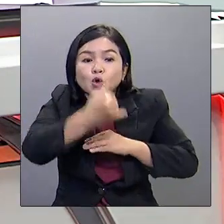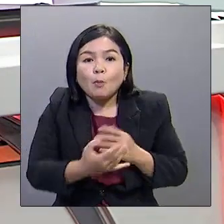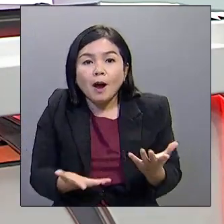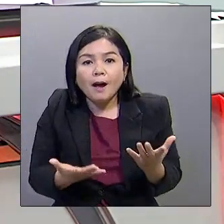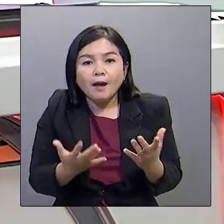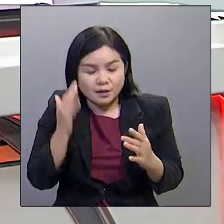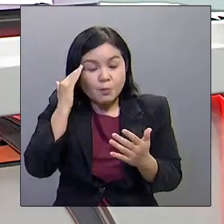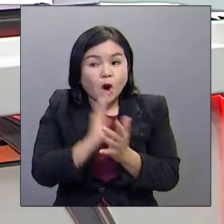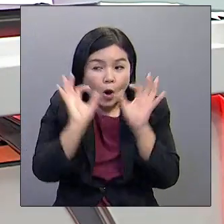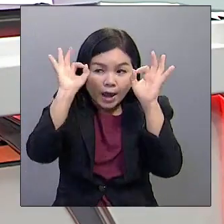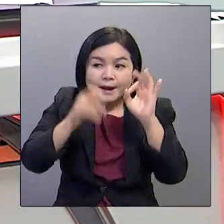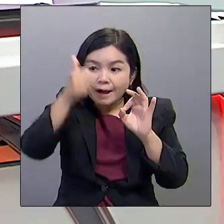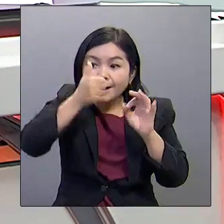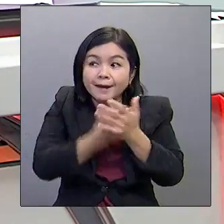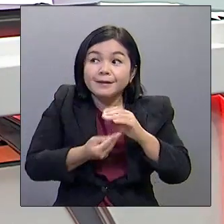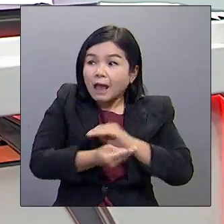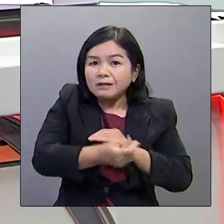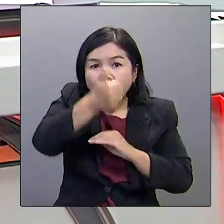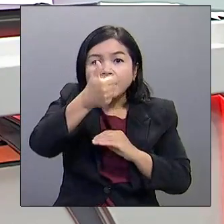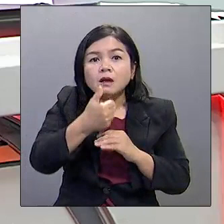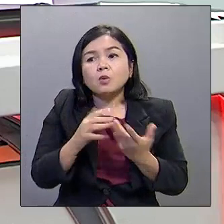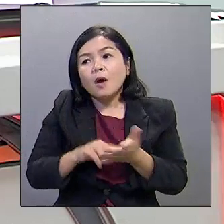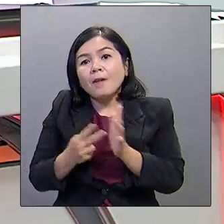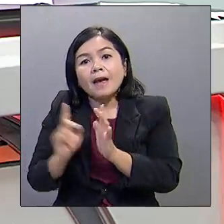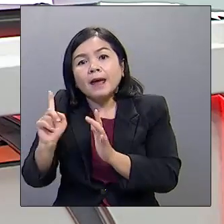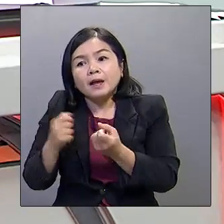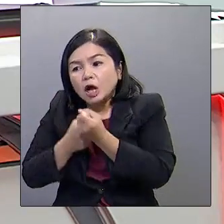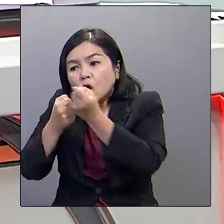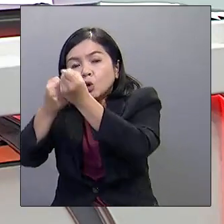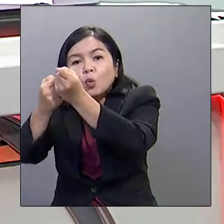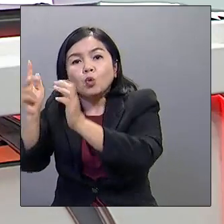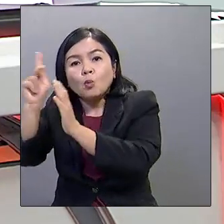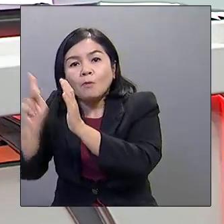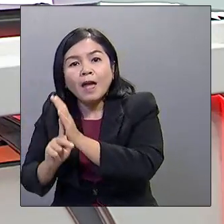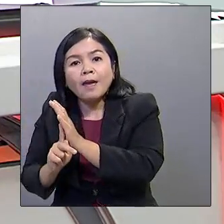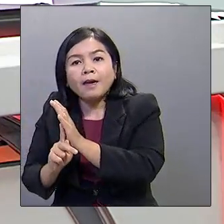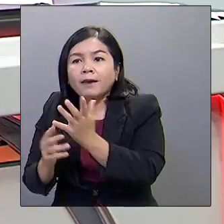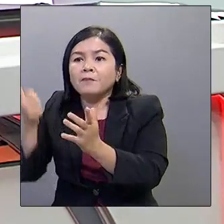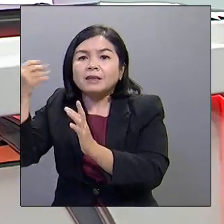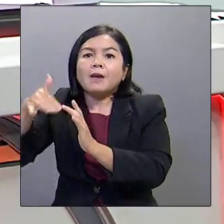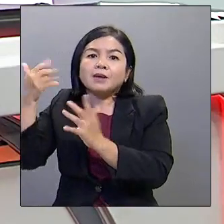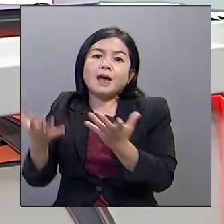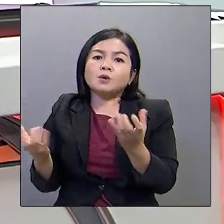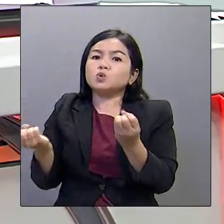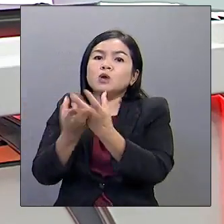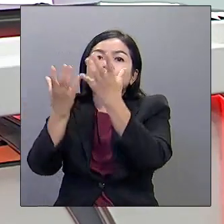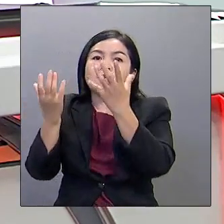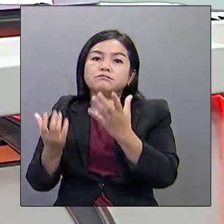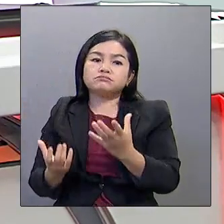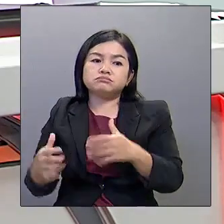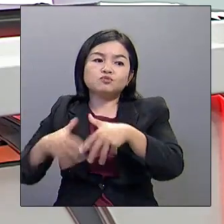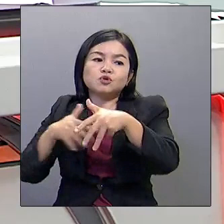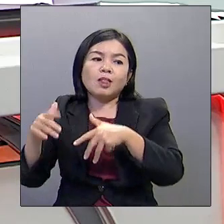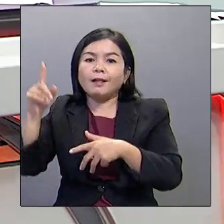อมเป็นทางผ่านให้กับกระบวนการทุจริตมันก็จะนำไปสู่การก่อคดีอาชญากรรมที่สุดท้ายวนกลับมาเป็นผลเสียให้กับประชาช